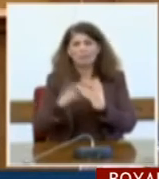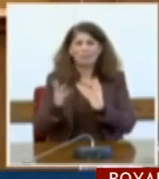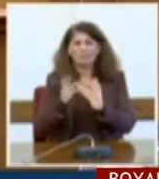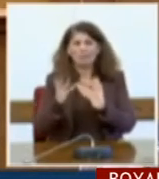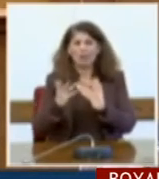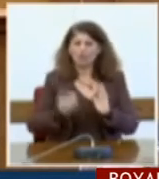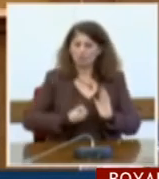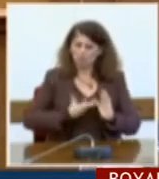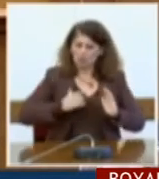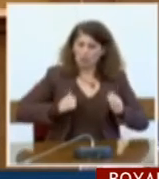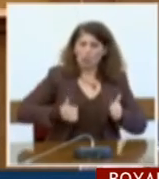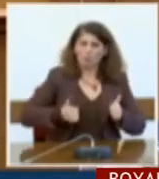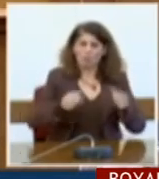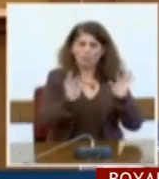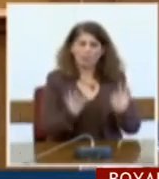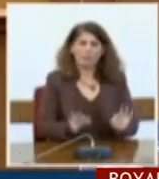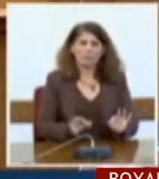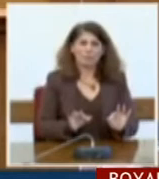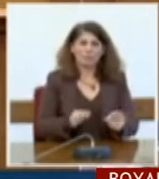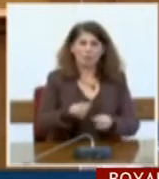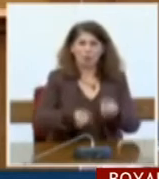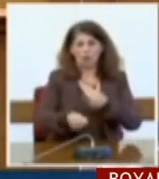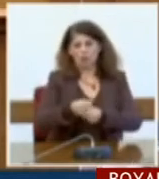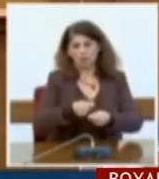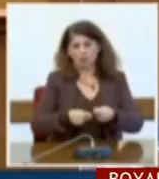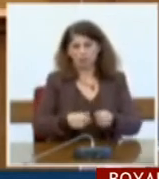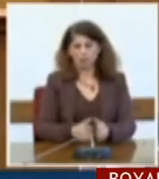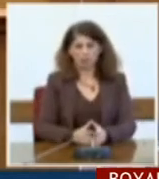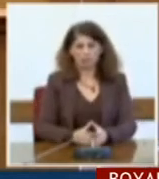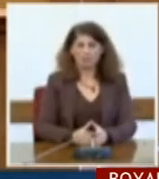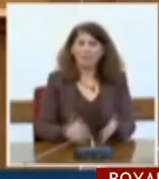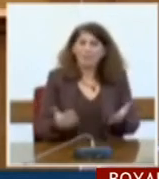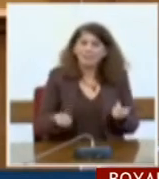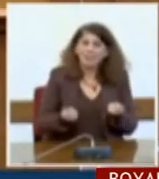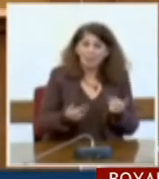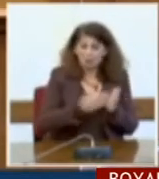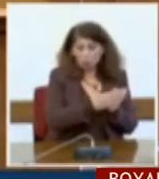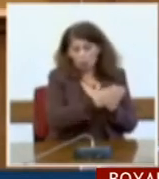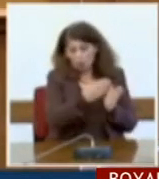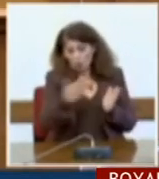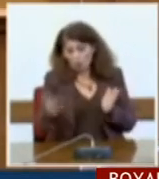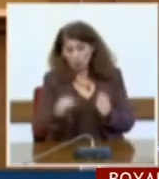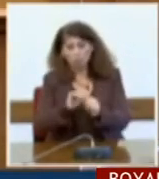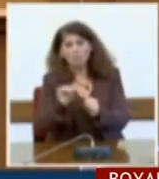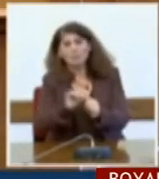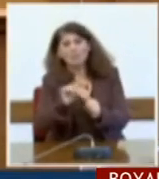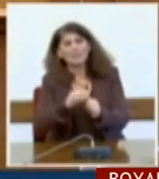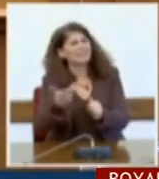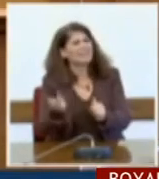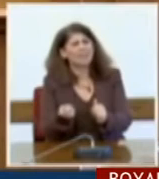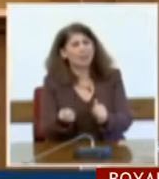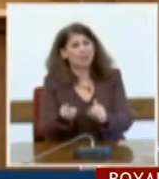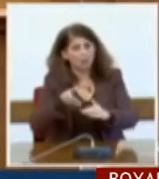αυθόρμητης και αυτόματης ρύθμισης αγοράς. Τι έχετε κάνει τόσους μήνες για να